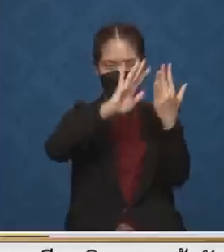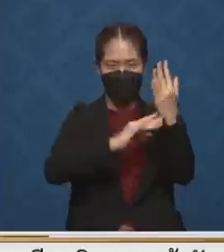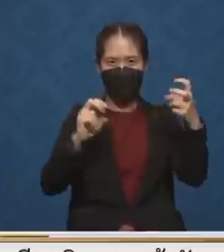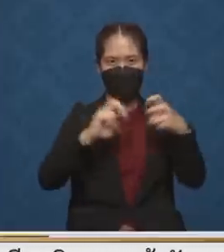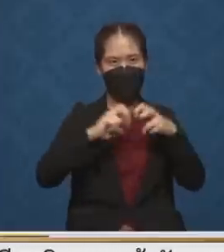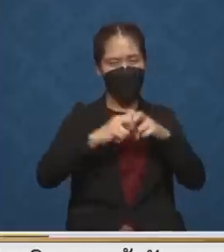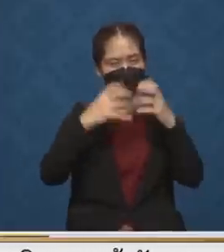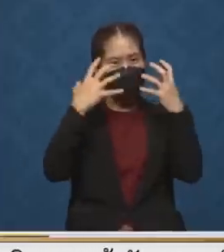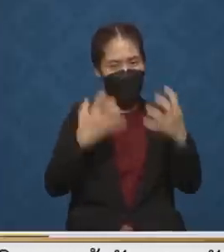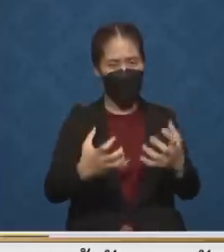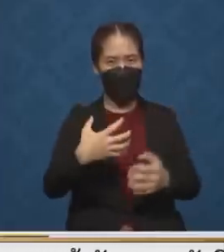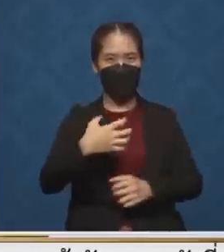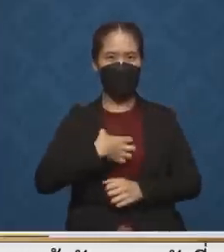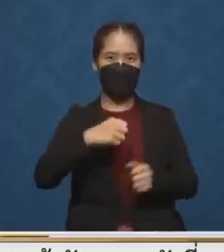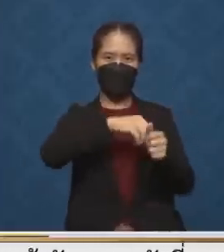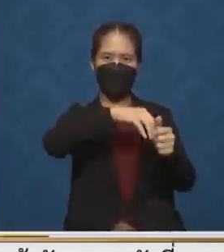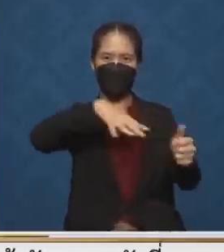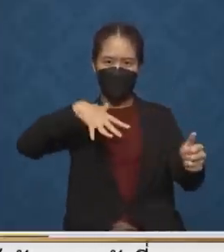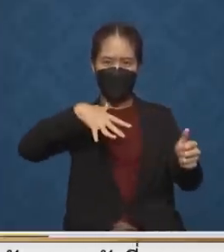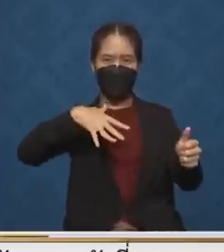เตมาร์ย